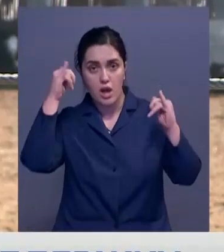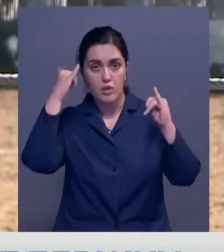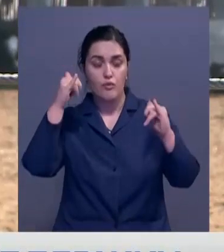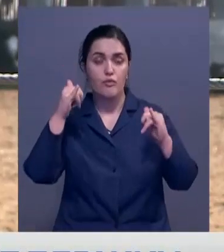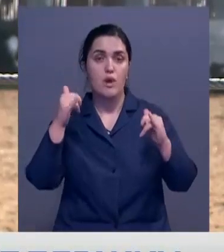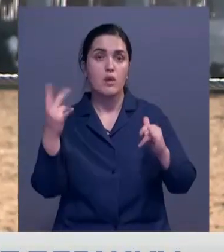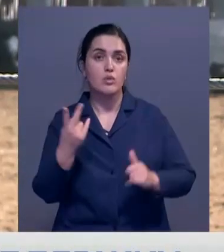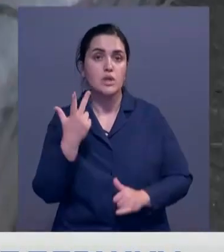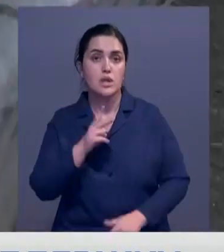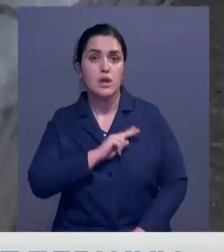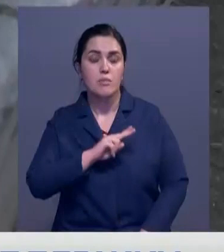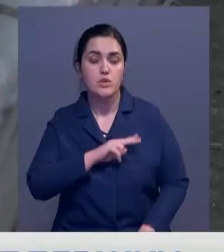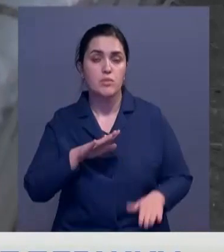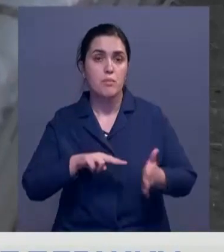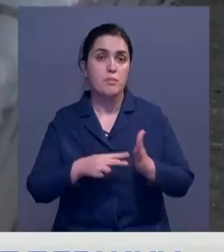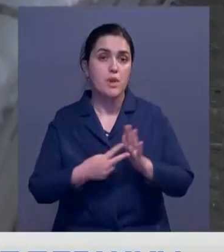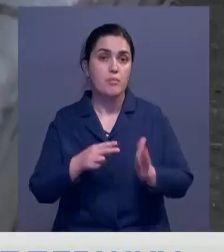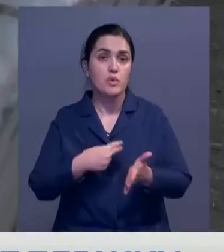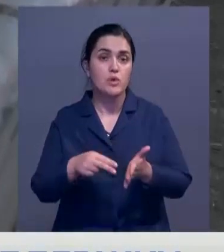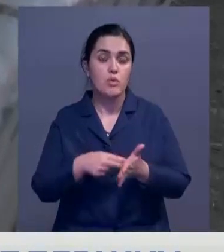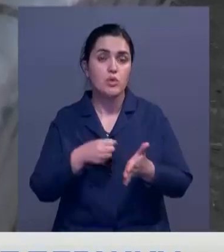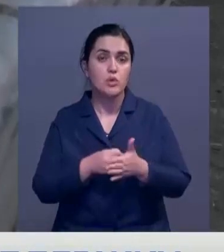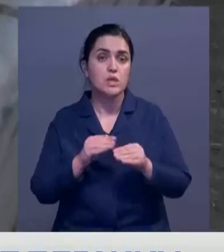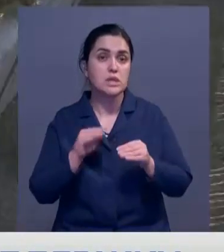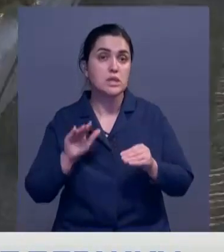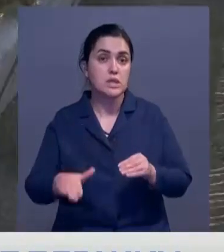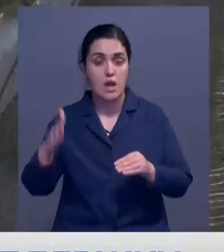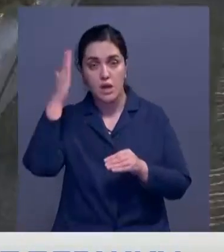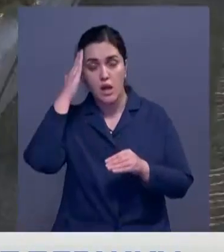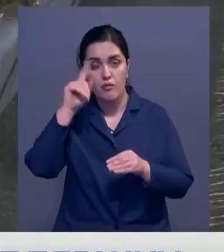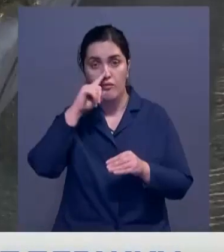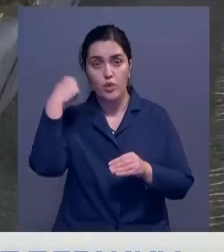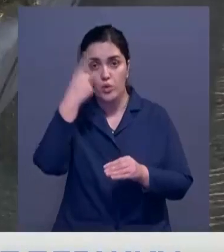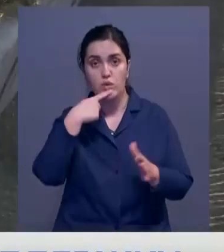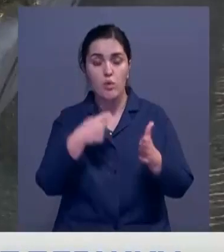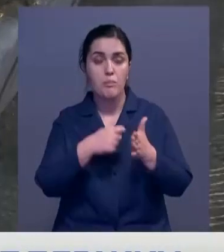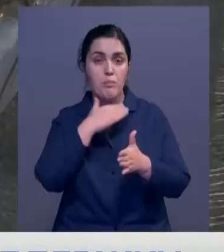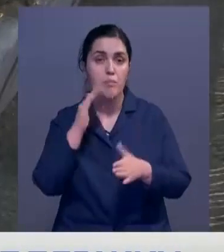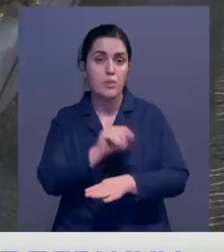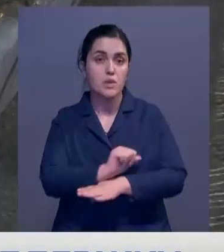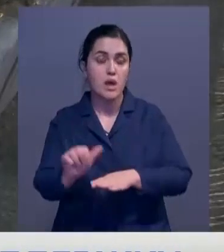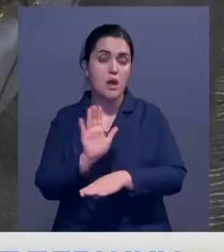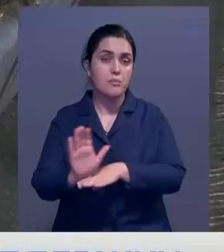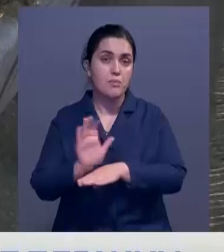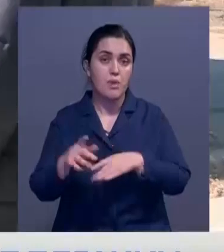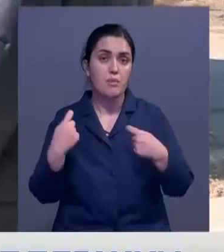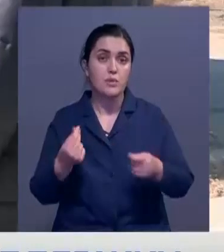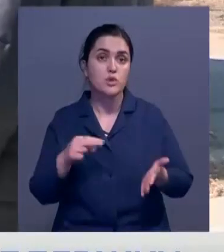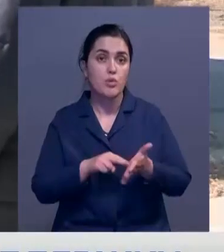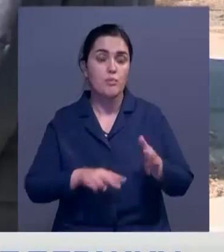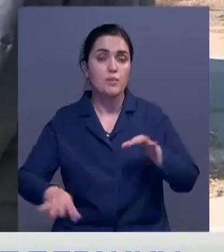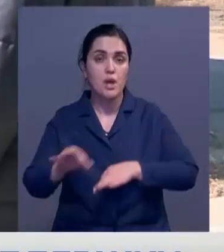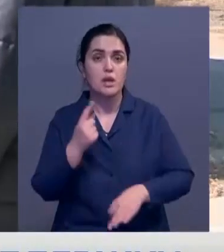минимум 3 рабочих места. В планах же закупать до 10 тысяч голов в год. После откорма мясо будет экспортироваться на зарубежные рынки. Стоимость проекта